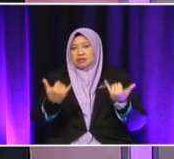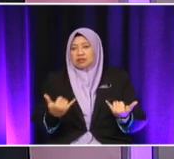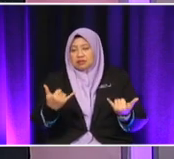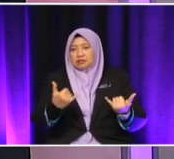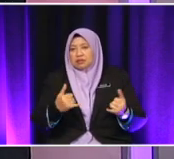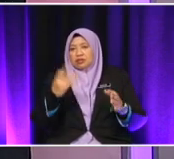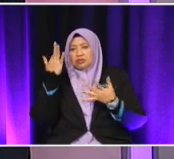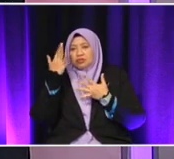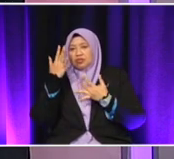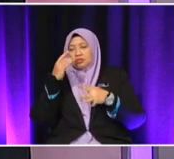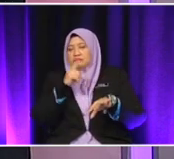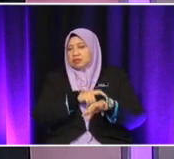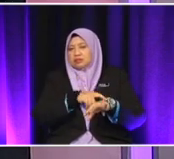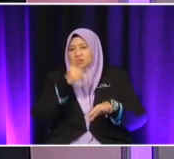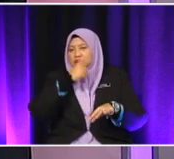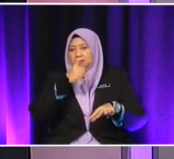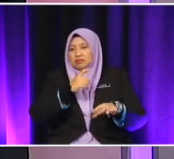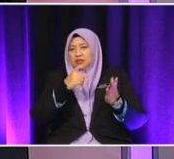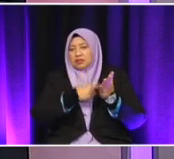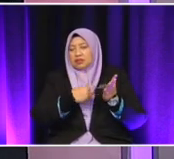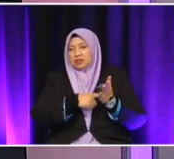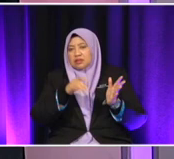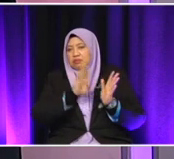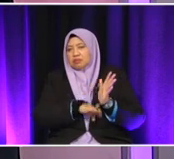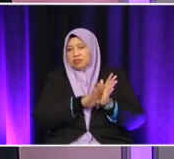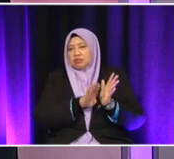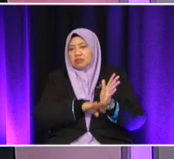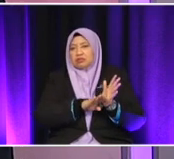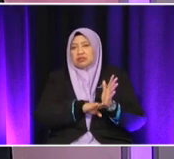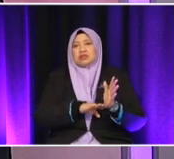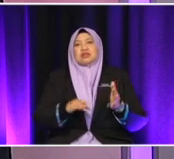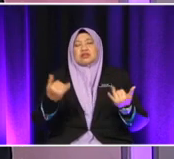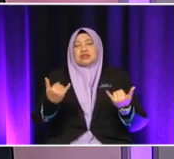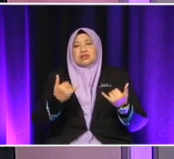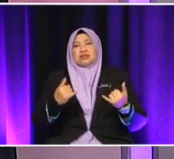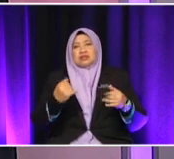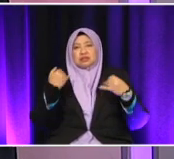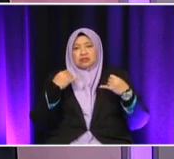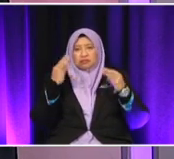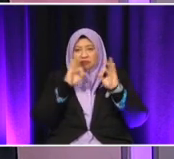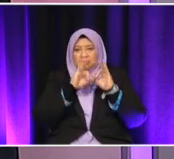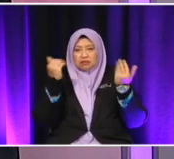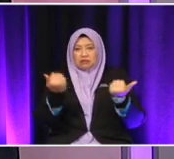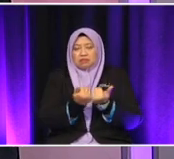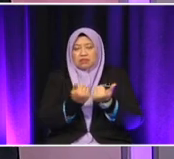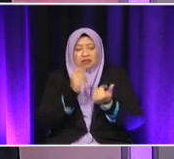masa depan harga sudah murah itu lebih baik Firma akan menjualnya sekarang ketika harga masih lagi dalam keadaan